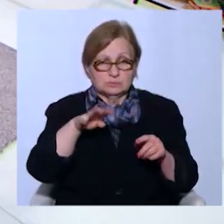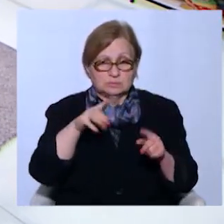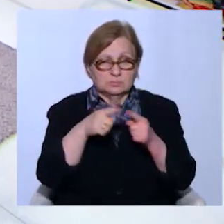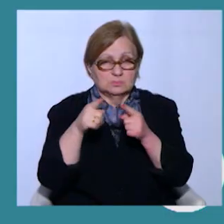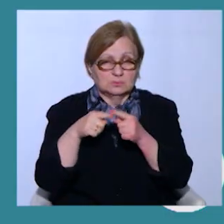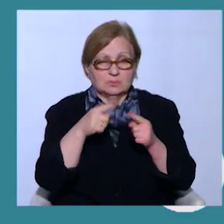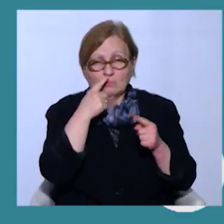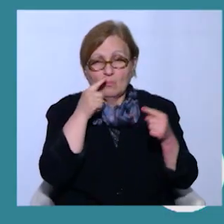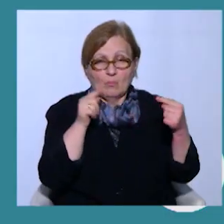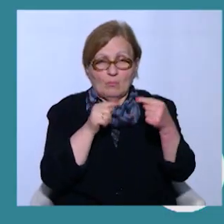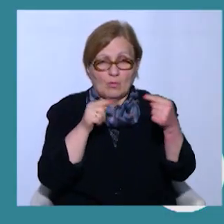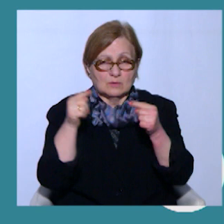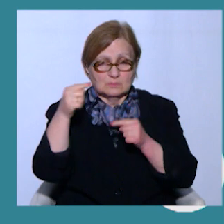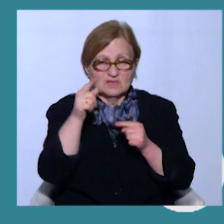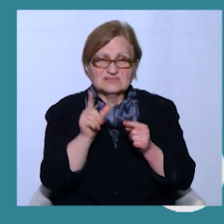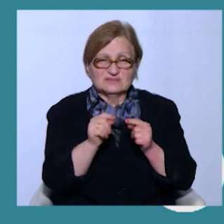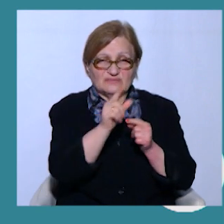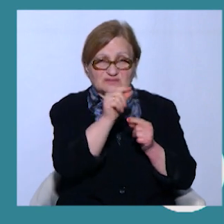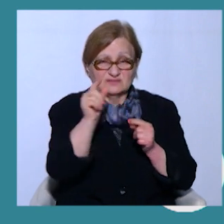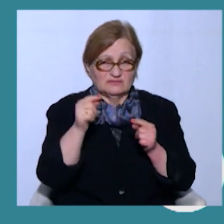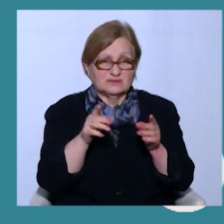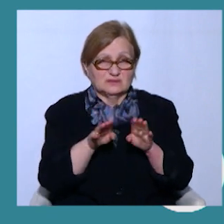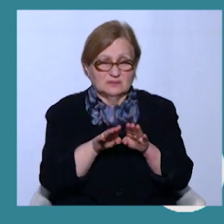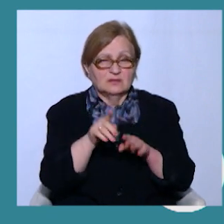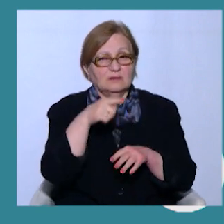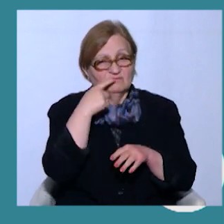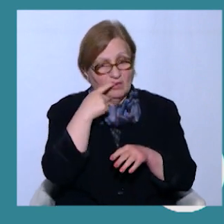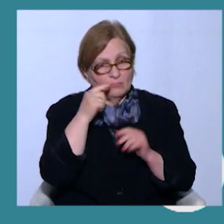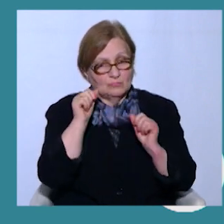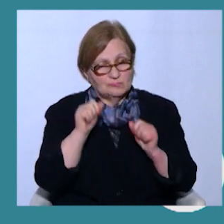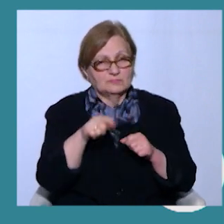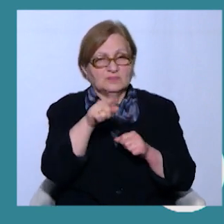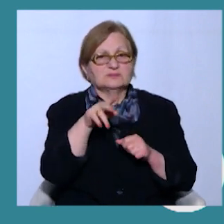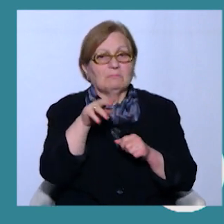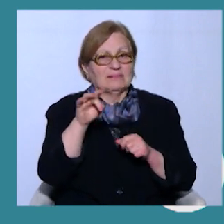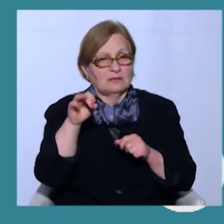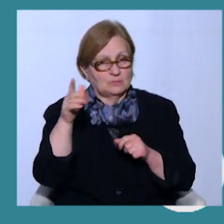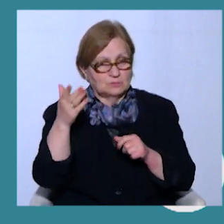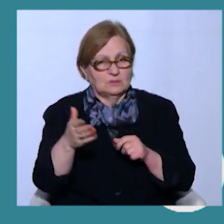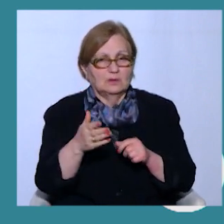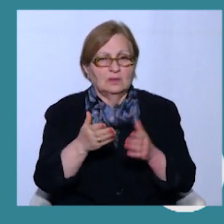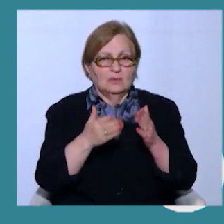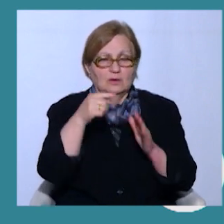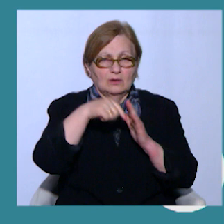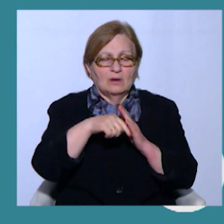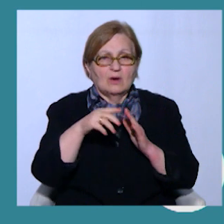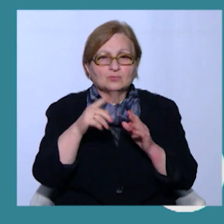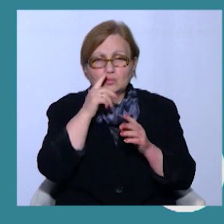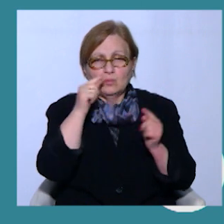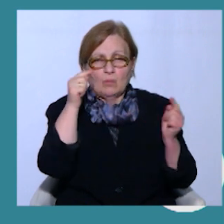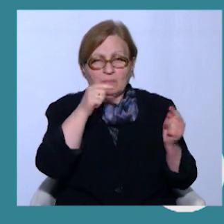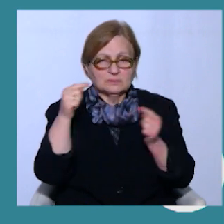მოპირდაპირე კუთხეები წყვილ-წყვილად ერთმანეთის ტოლია, ჩვენ ვიტყვით, რომ ეს 4 კუთხედი პარალელოგრამია. თუ 4 კუთხედში მოპირდაპირე